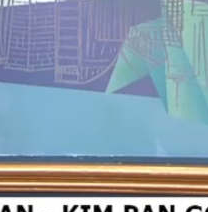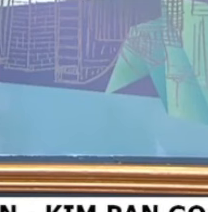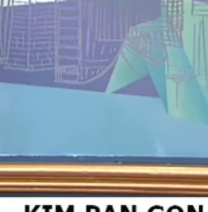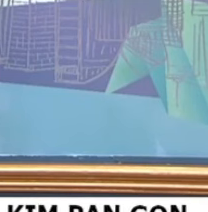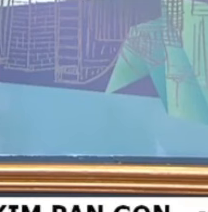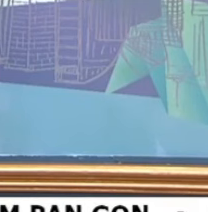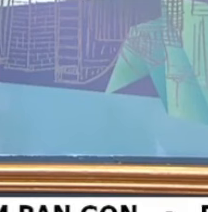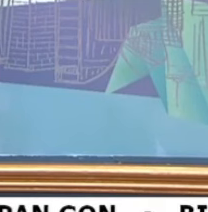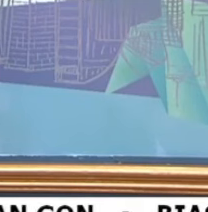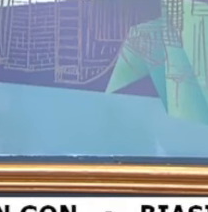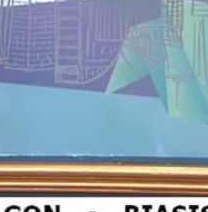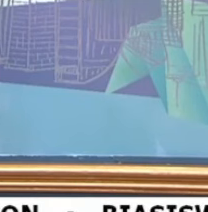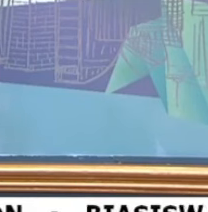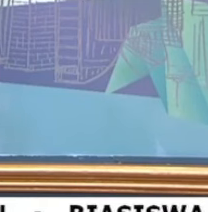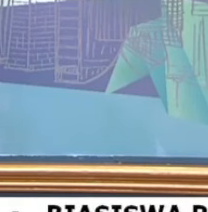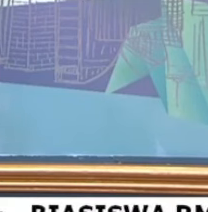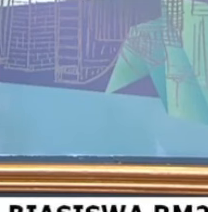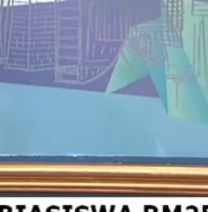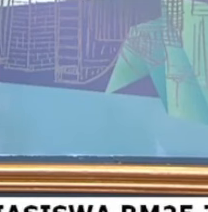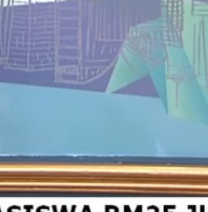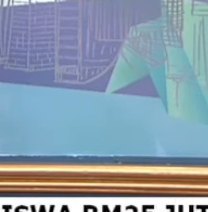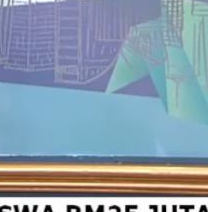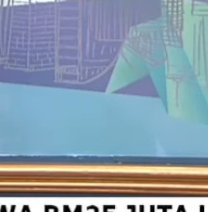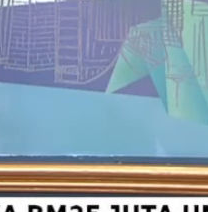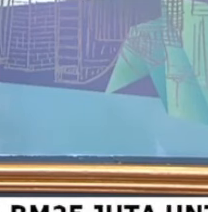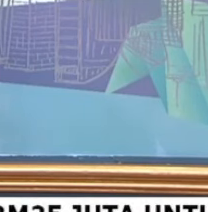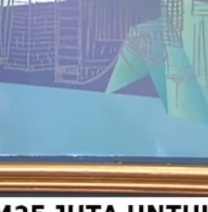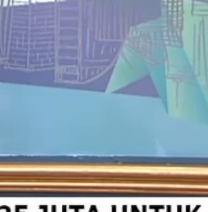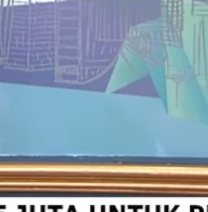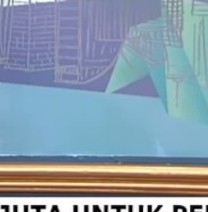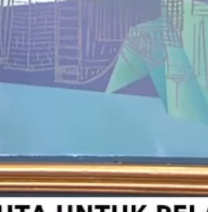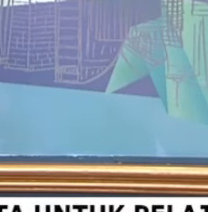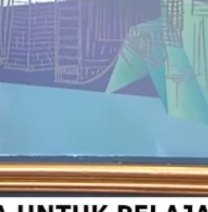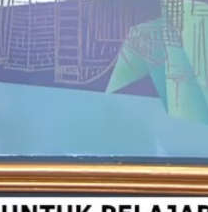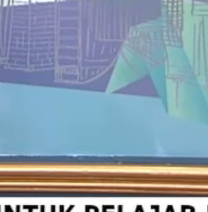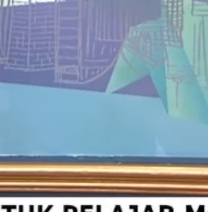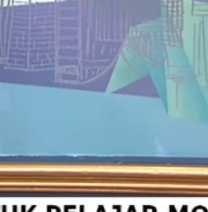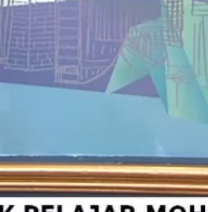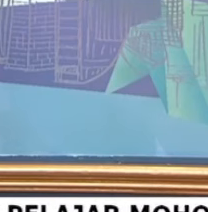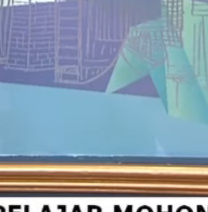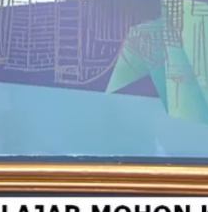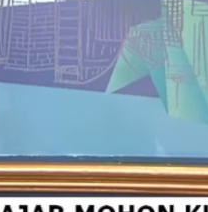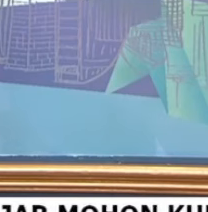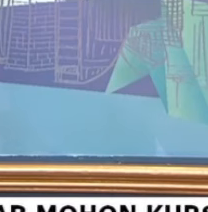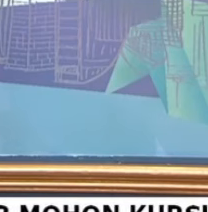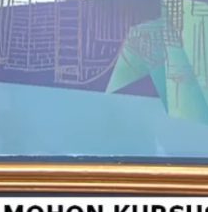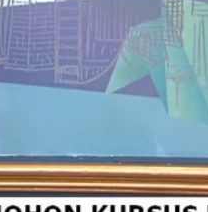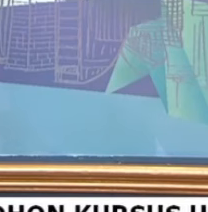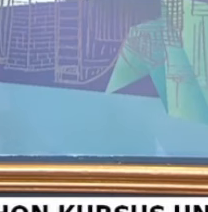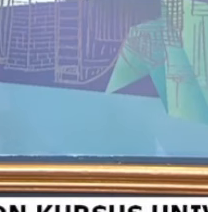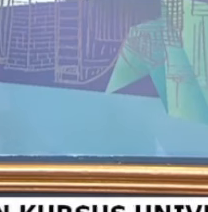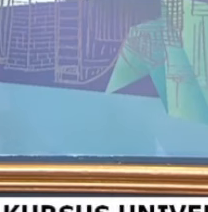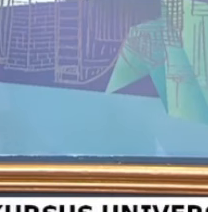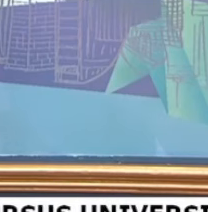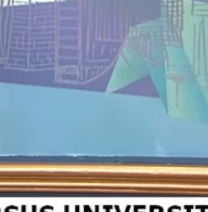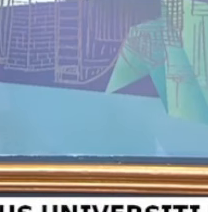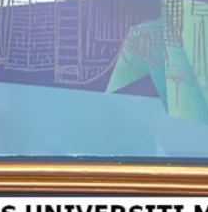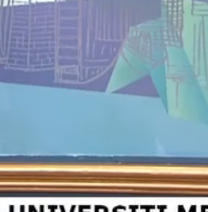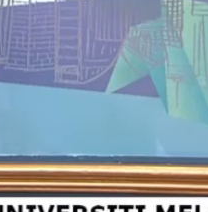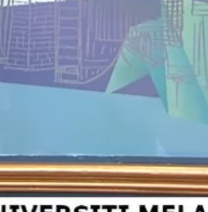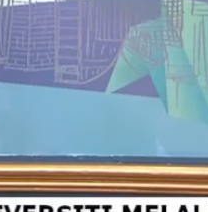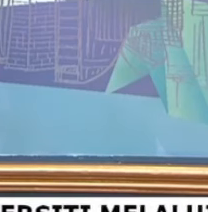Dewan Rakyat, dan juga sebanyak 7 soalan sudah pun dibangkitkan di dalam persidangan untuk pada jam